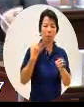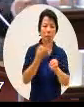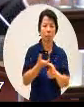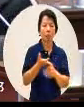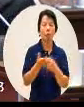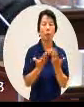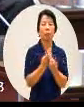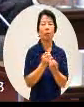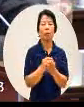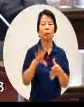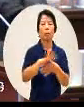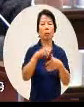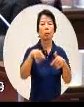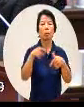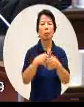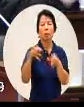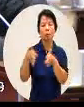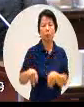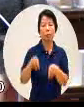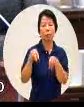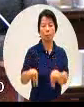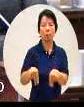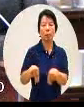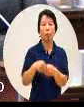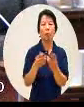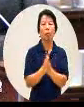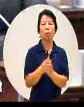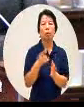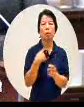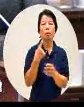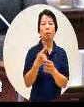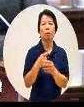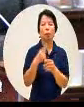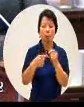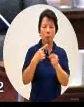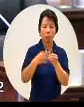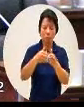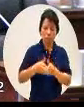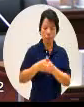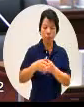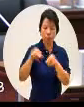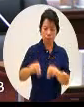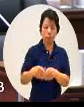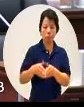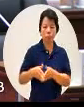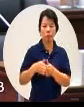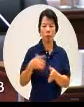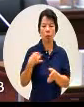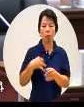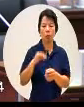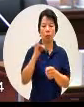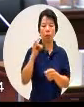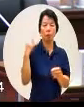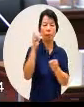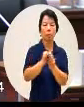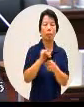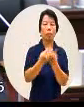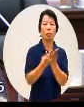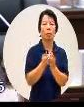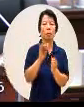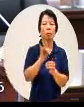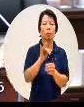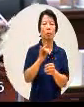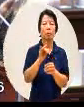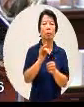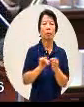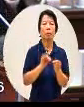文化局要簽約要訂場地只要說一年前就訂了所以我出一百萬我受誰